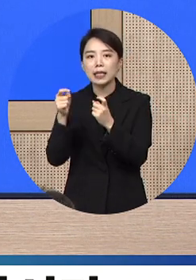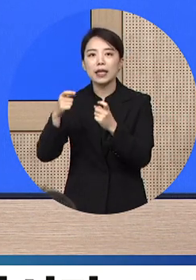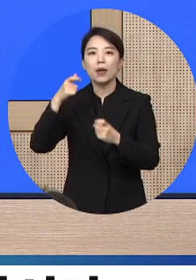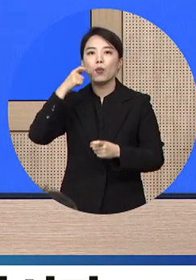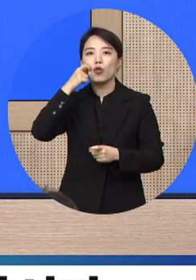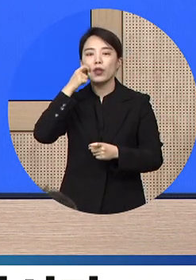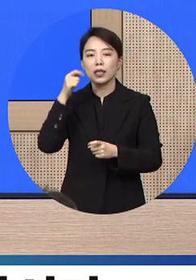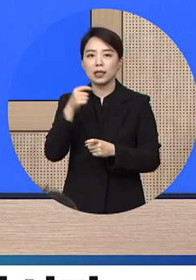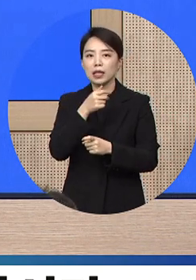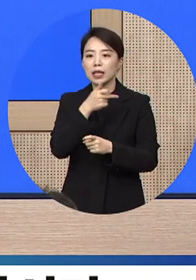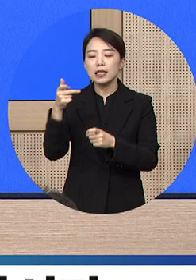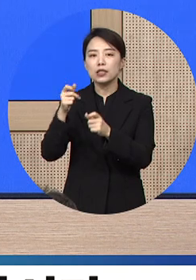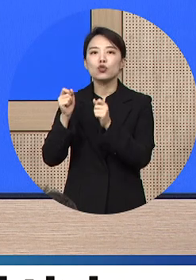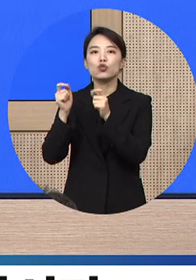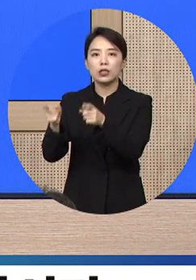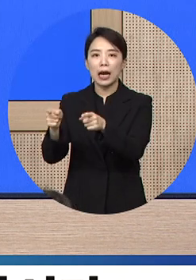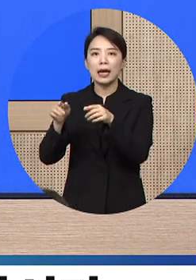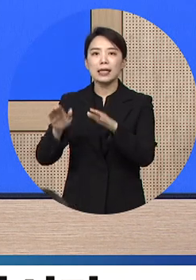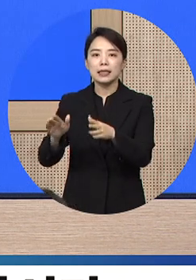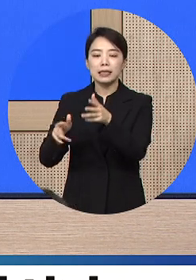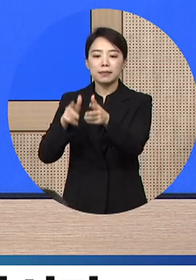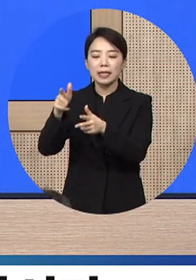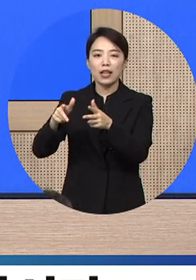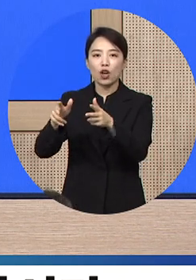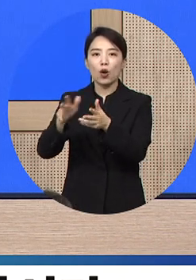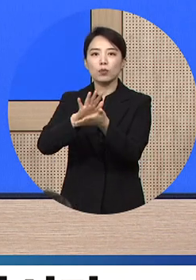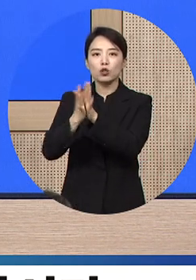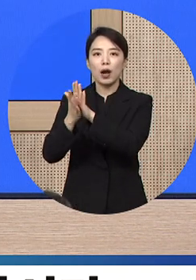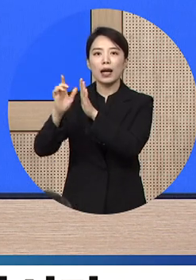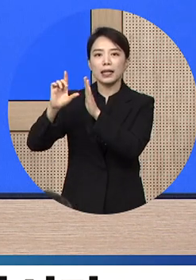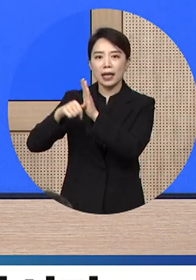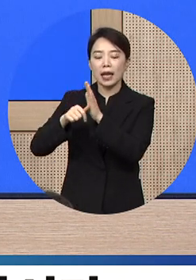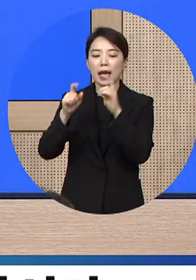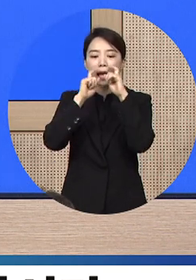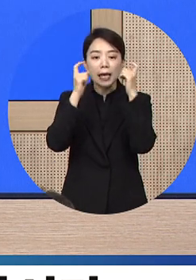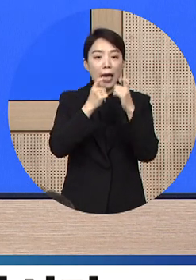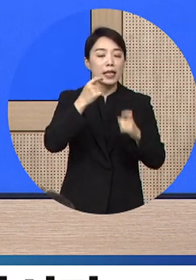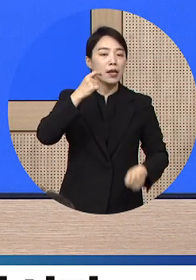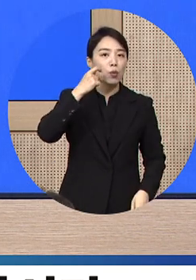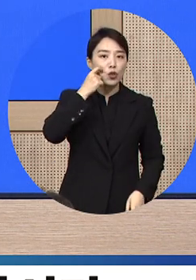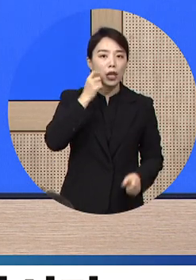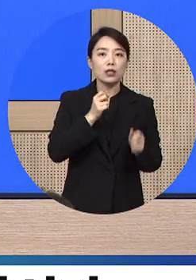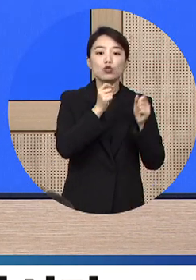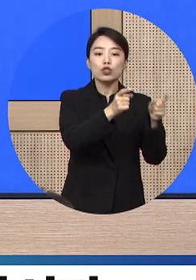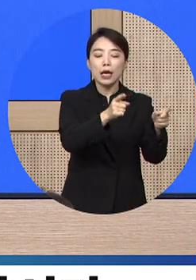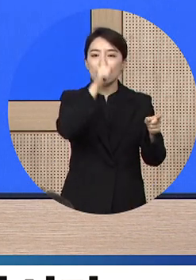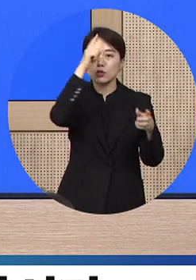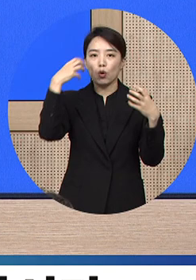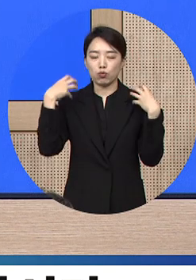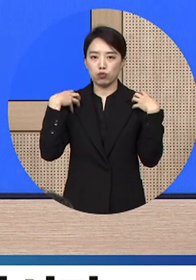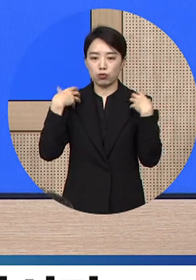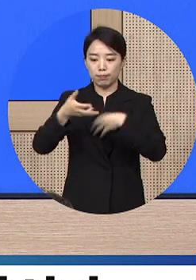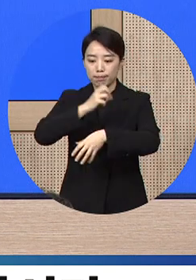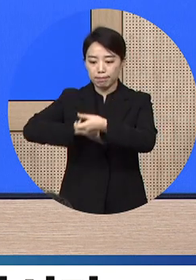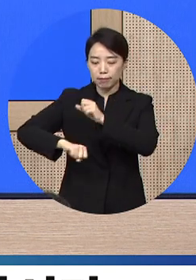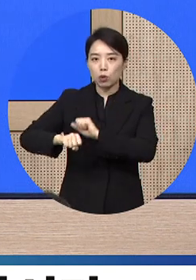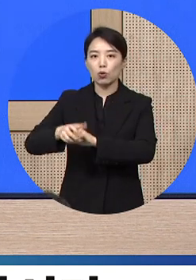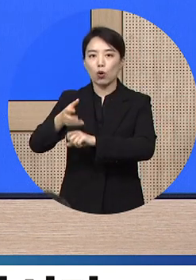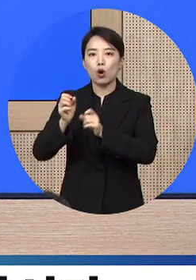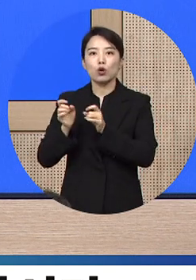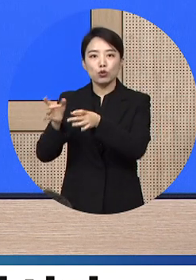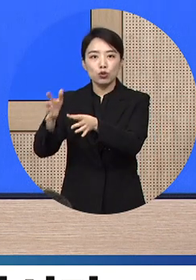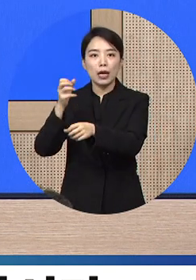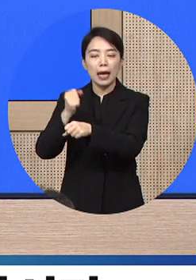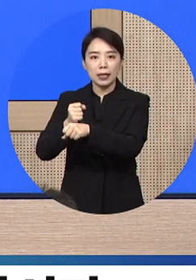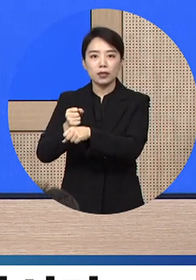대규모 투자 지금 같은 산업 전환기에 민간이 할 수 없는 대규모 투자를 정부가 해서 수년 내에 또는